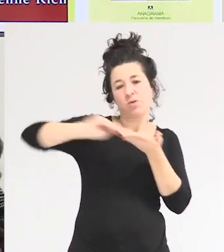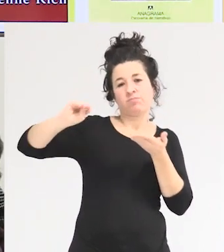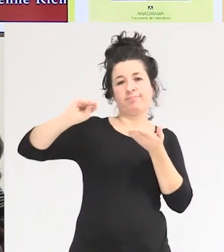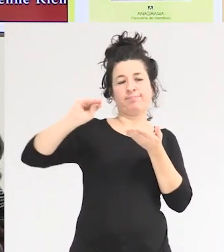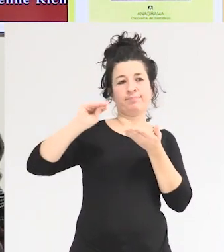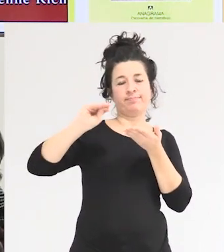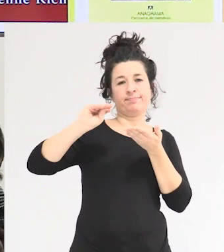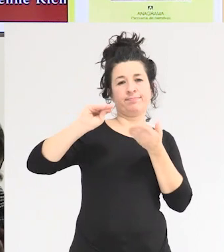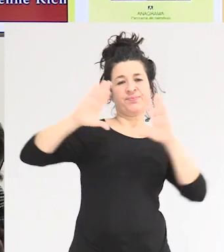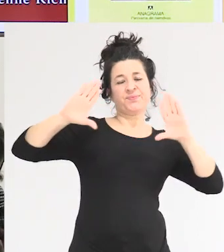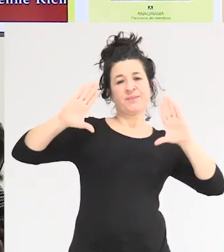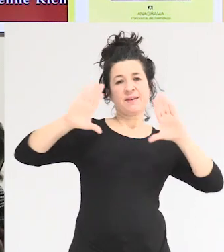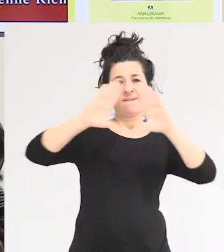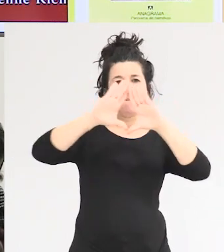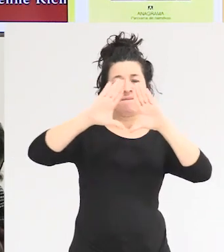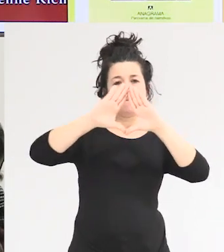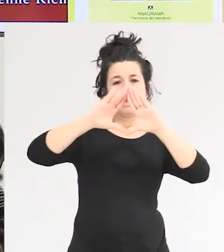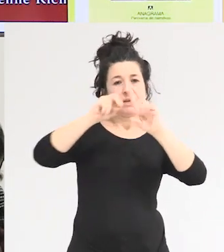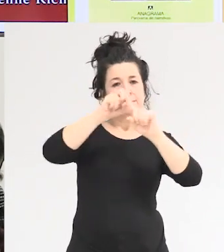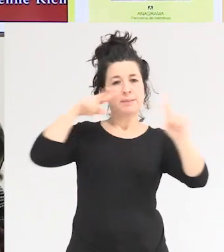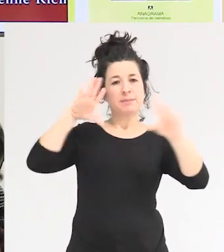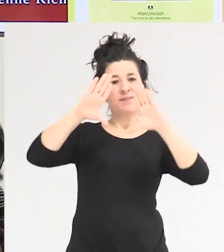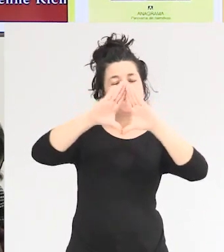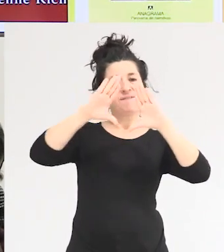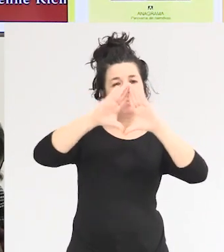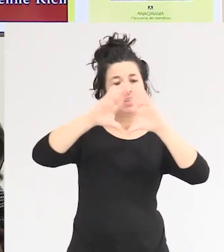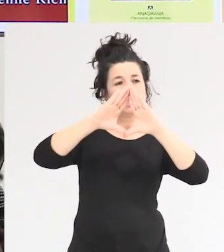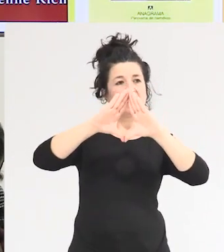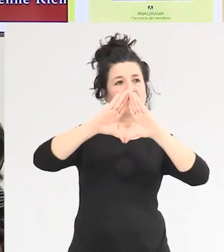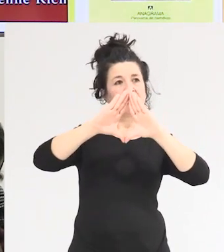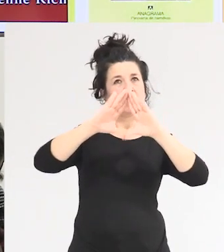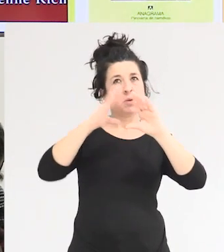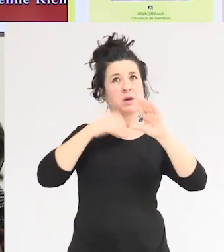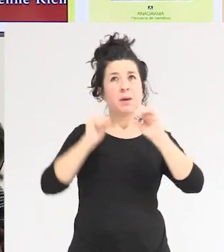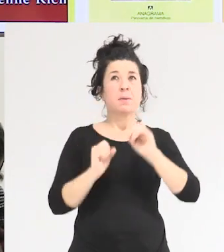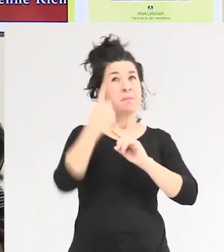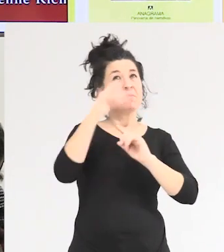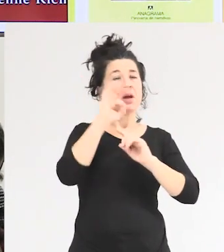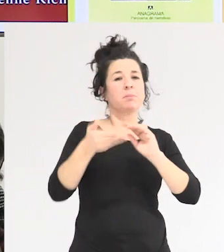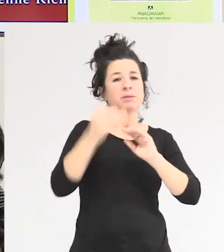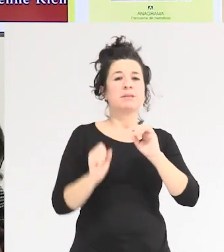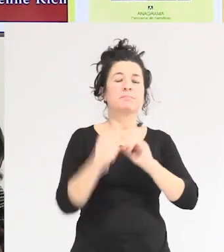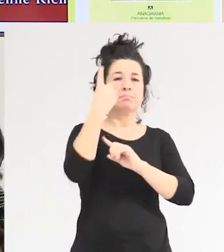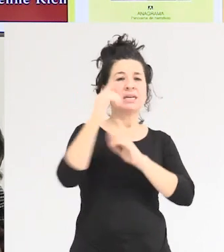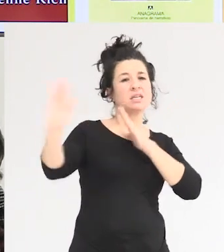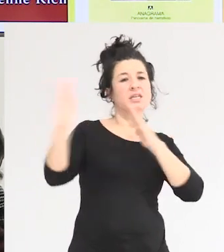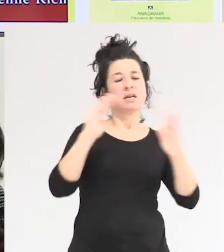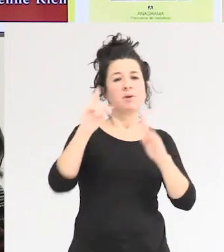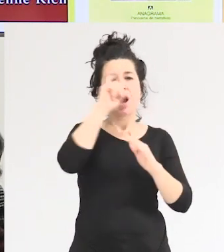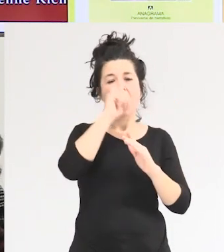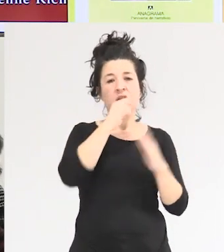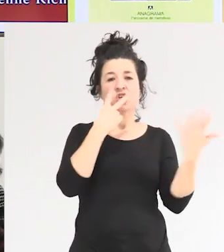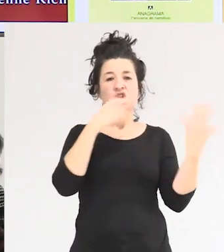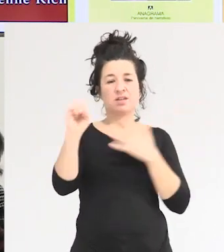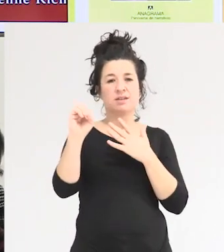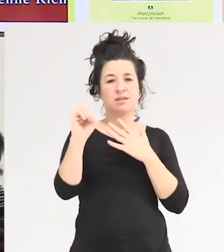bueno, feminismoaren ikuspegitik idatzitako agian lehenengoa edo importanteena, ez, 70ko